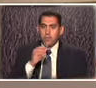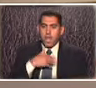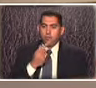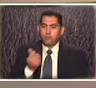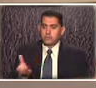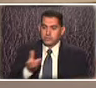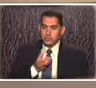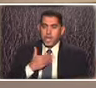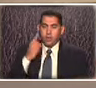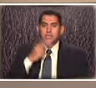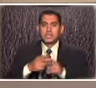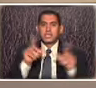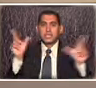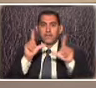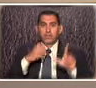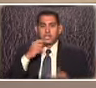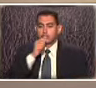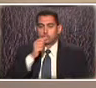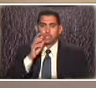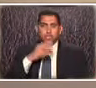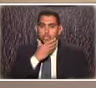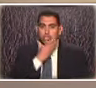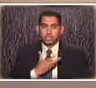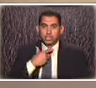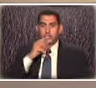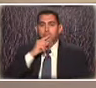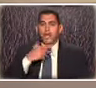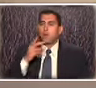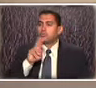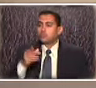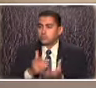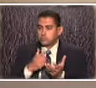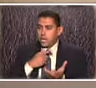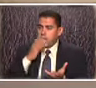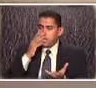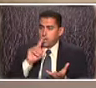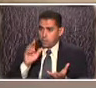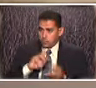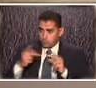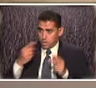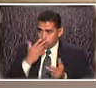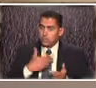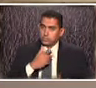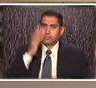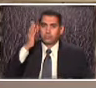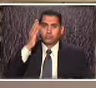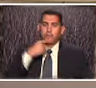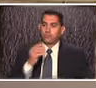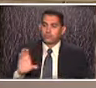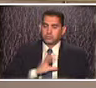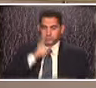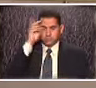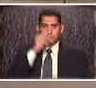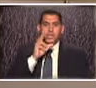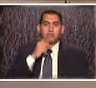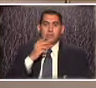مقابل المبلغ الذي ياخذه من برنامج التلفزيون ما يطلبه المستمعون الفنان المطرب او المغني مستعد